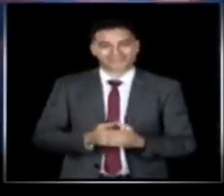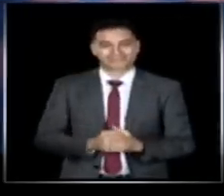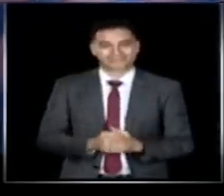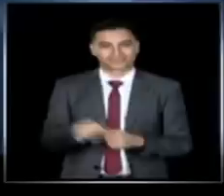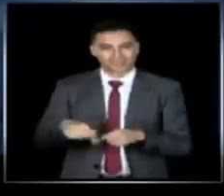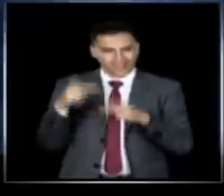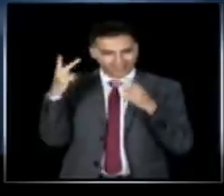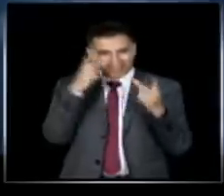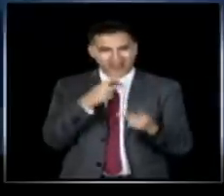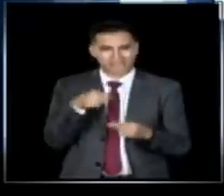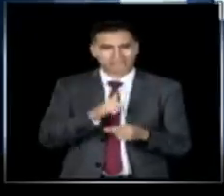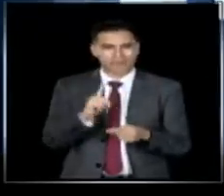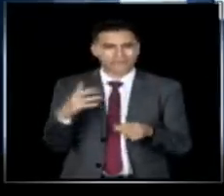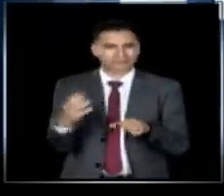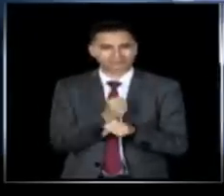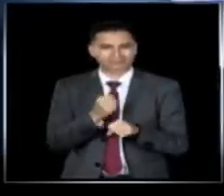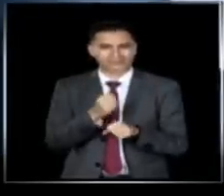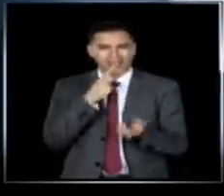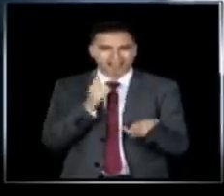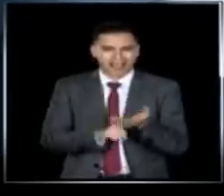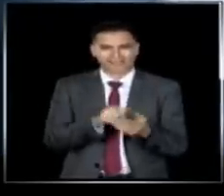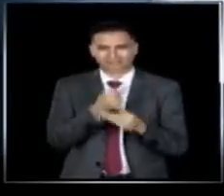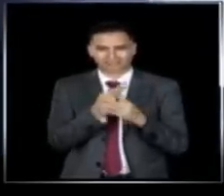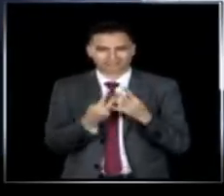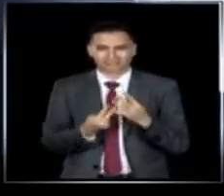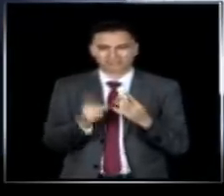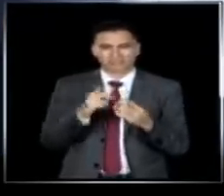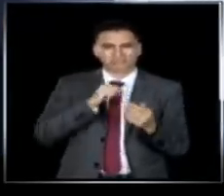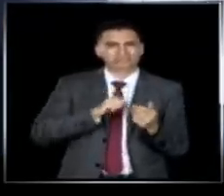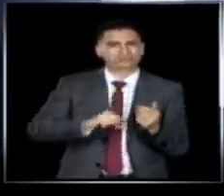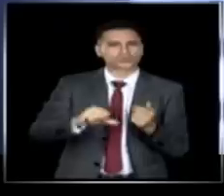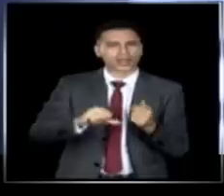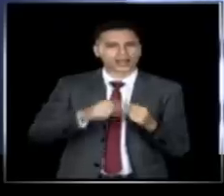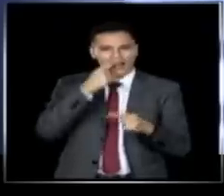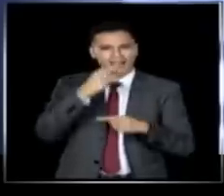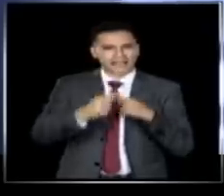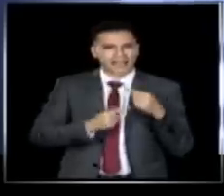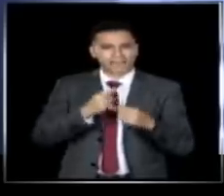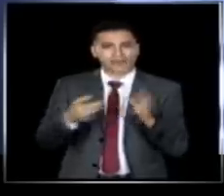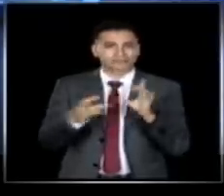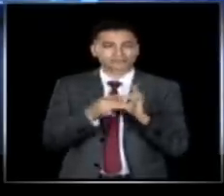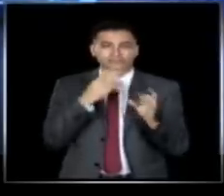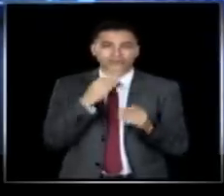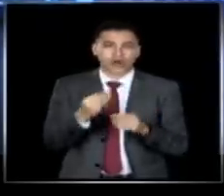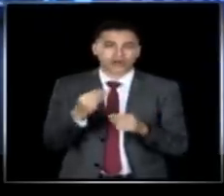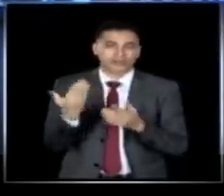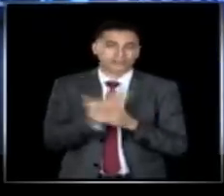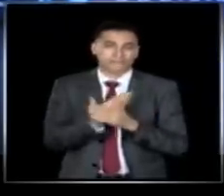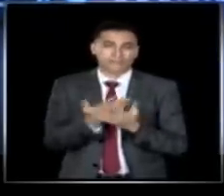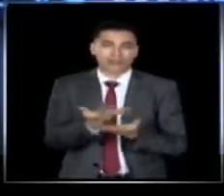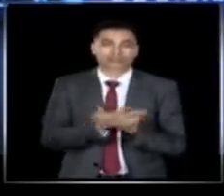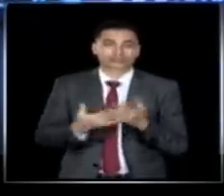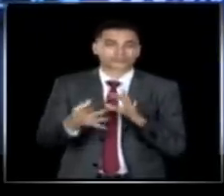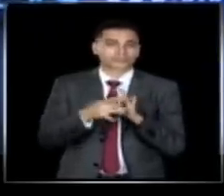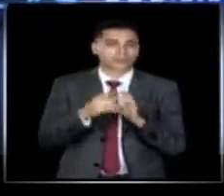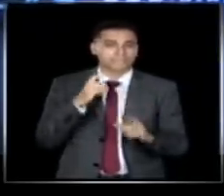الحلم ده ما كانش ممكن يتحول إلى حقيقة، وكان مستحيل يستمر من غير دعم شركنا الاستراتيجي